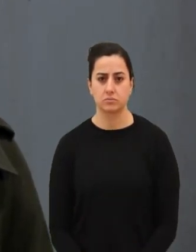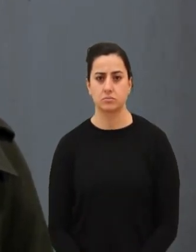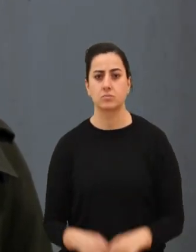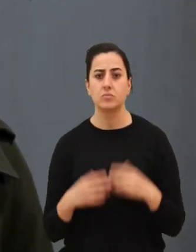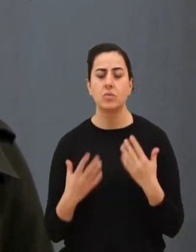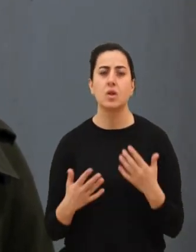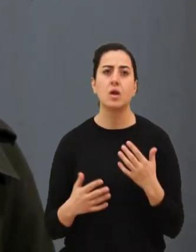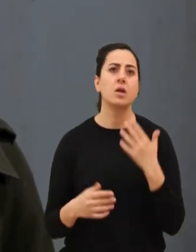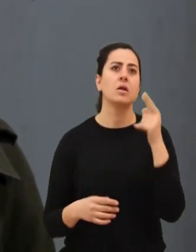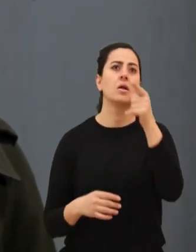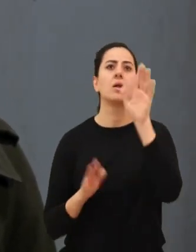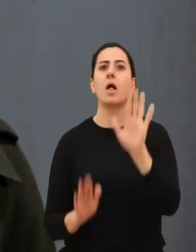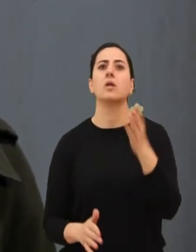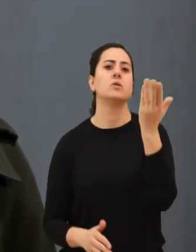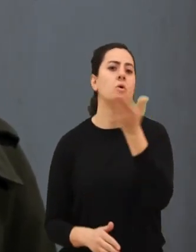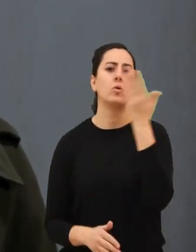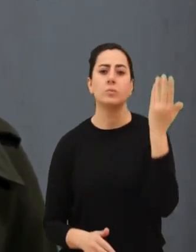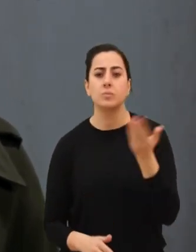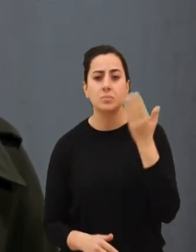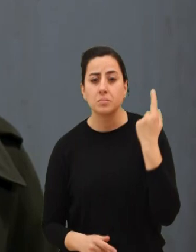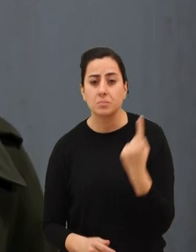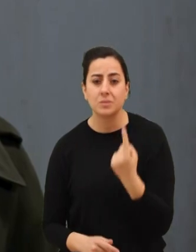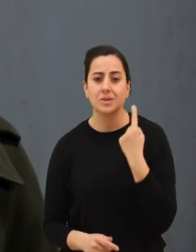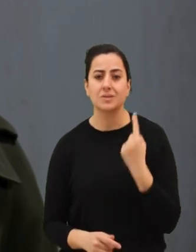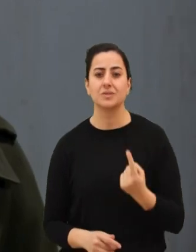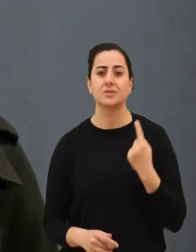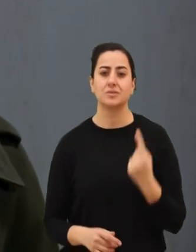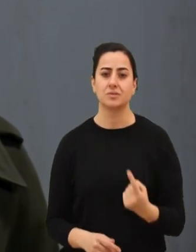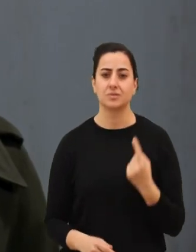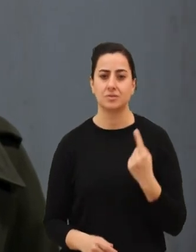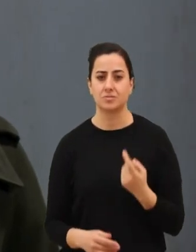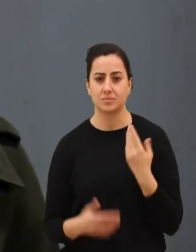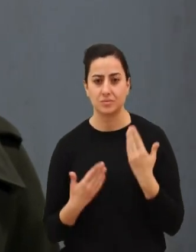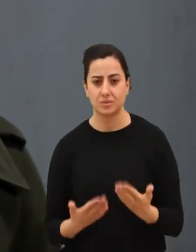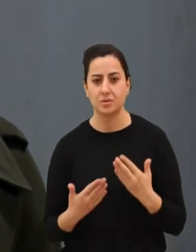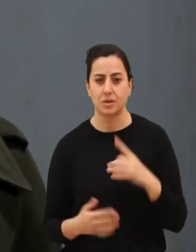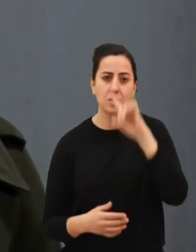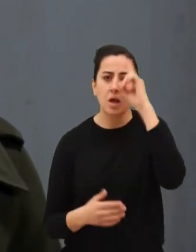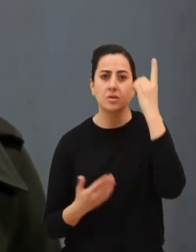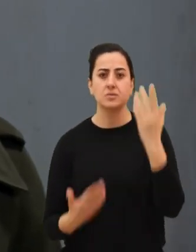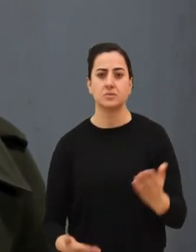Ah kaldın oralarda bir başına.